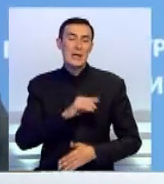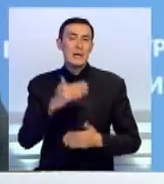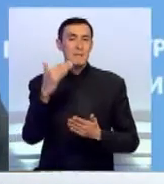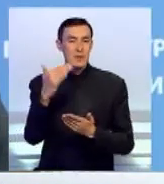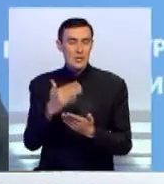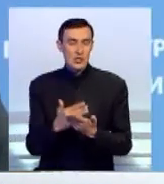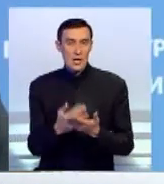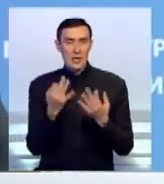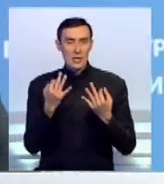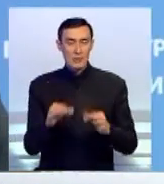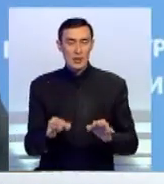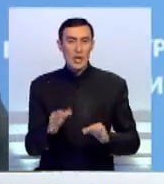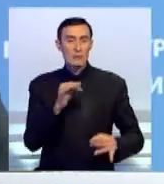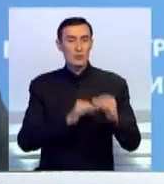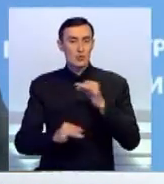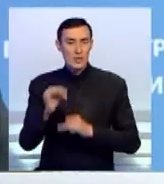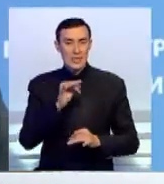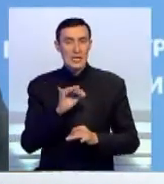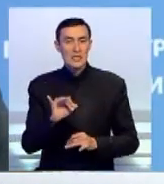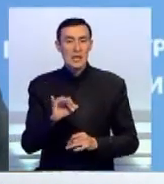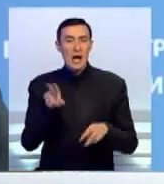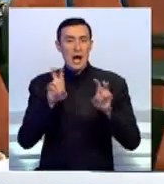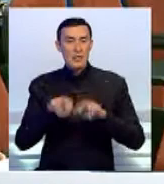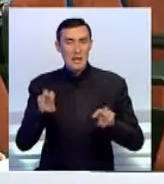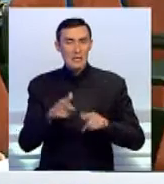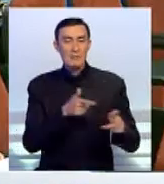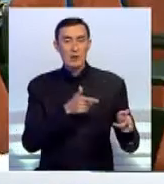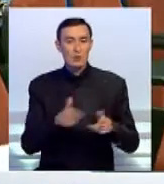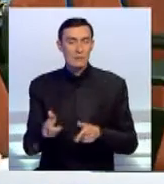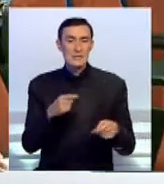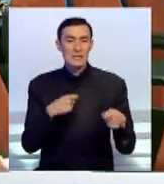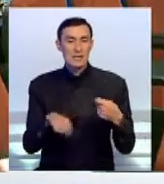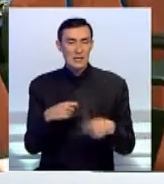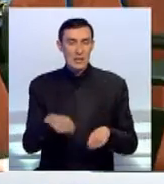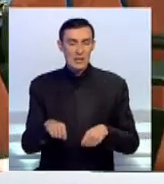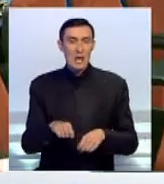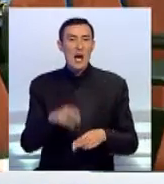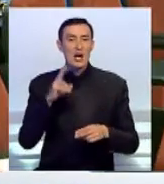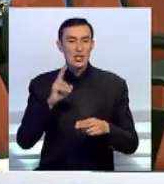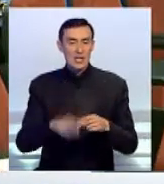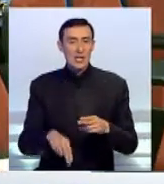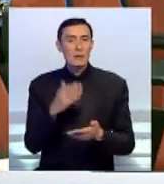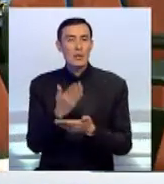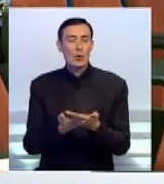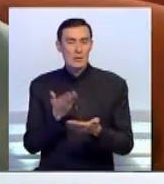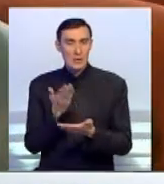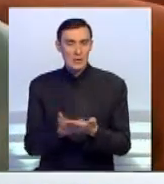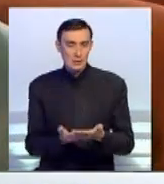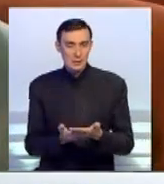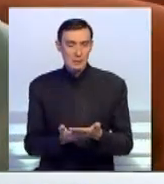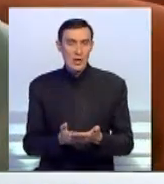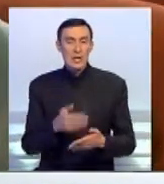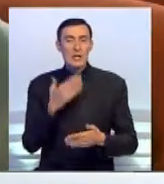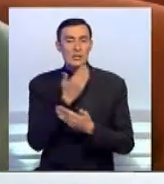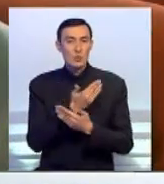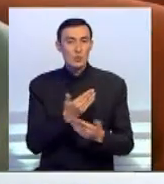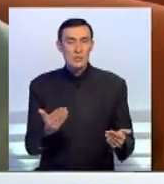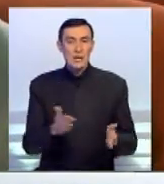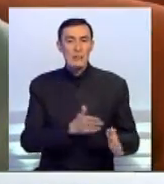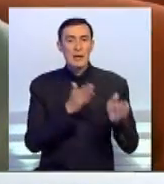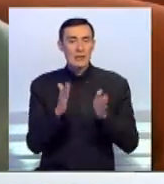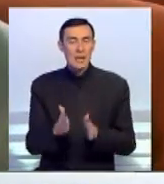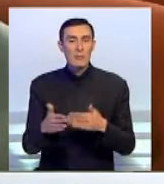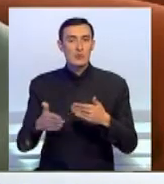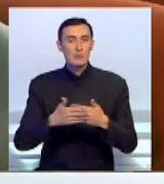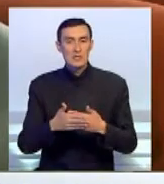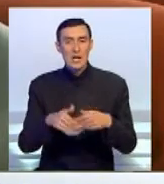перечня его одобрения, обсуждения и заканчивая анализом готовности рынка и окончательными рекомендациями. На заключительном этапе